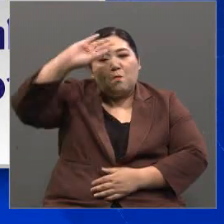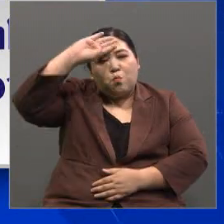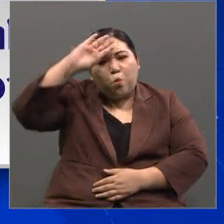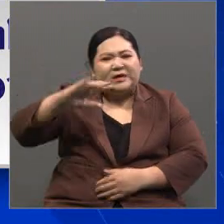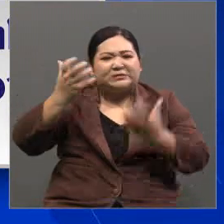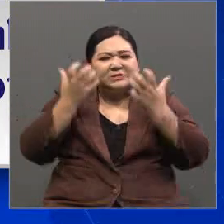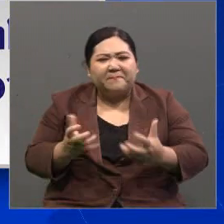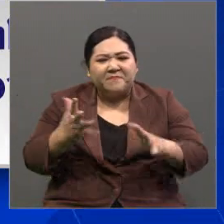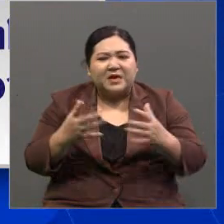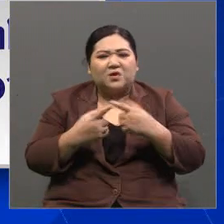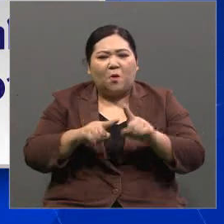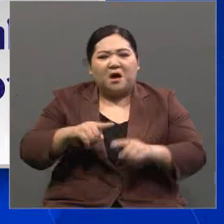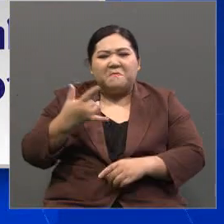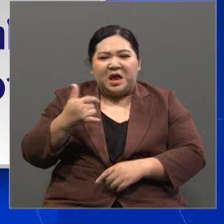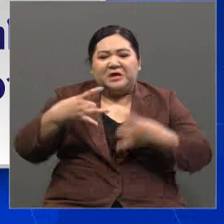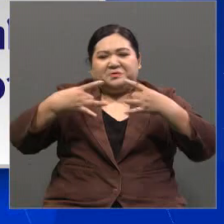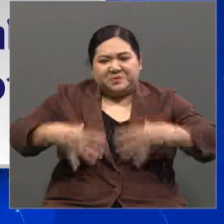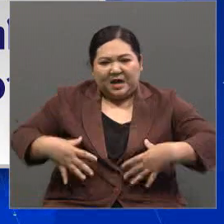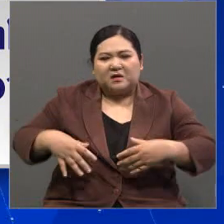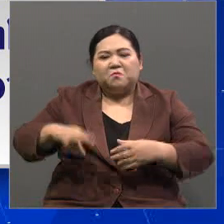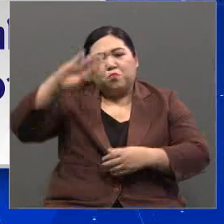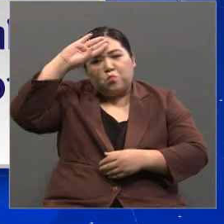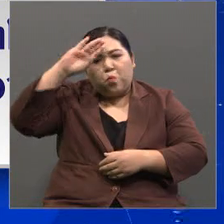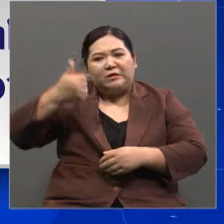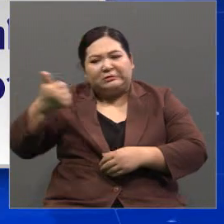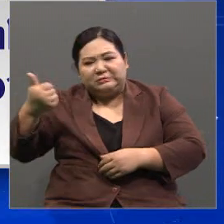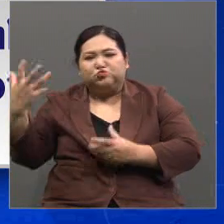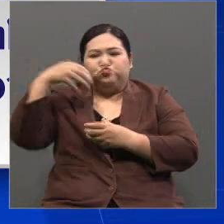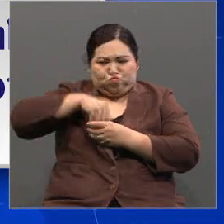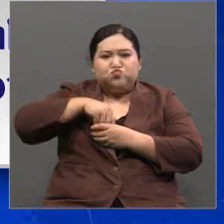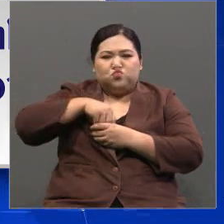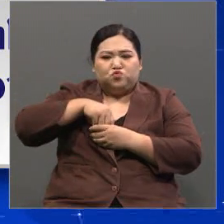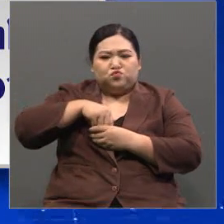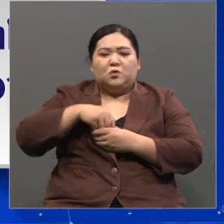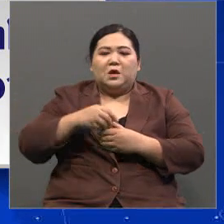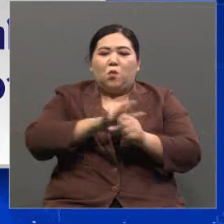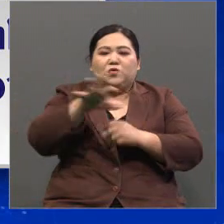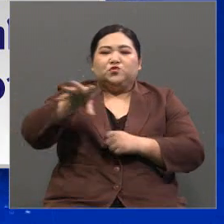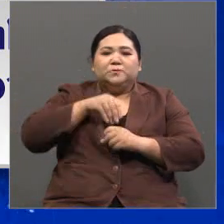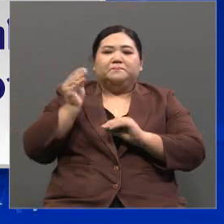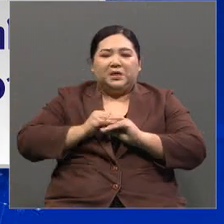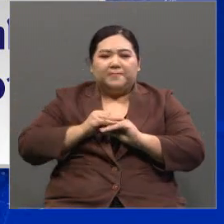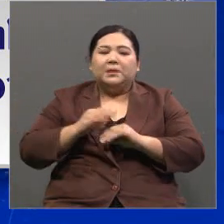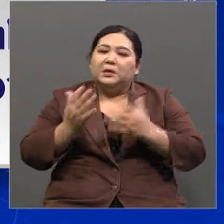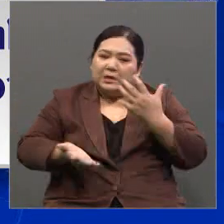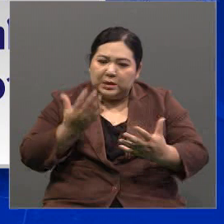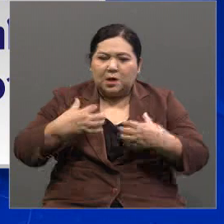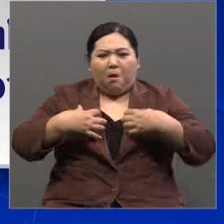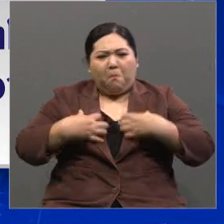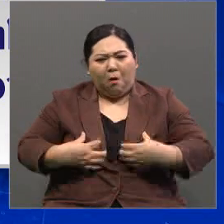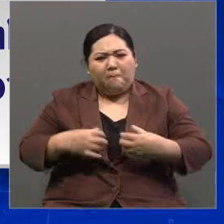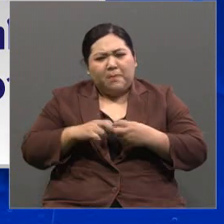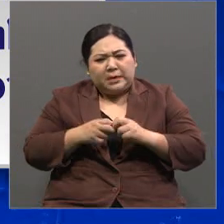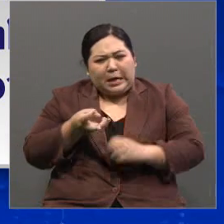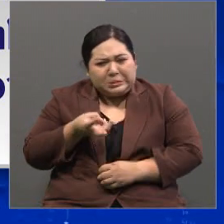เสี่ยงต่อการเป็นโรคที่รุนแรงหรือว่าโรคร่วมที่สำคัญหรือผู้ป่วยที่ไม่มีปัจจัยเสี่ยงแต่ว่ามีลักษณะปอดอักเสบเล็